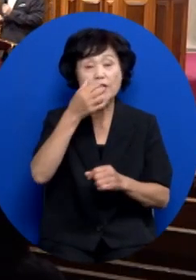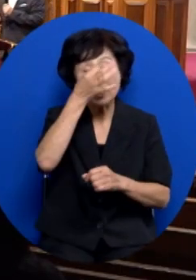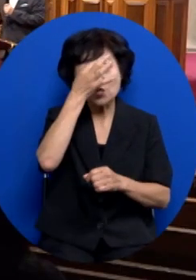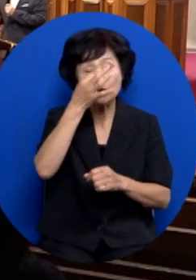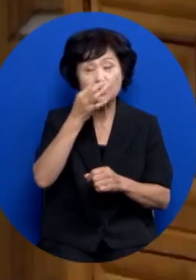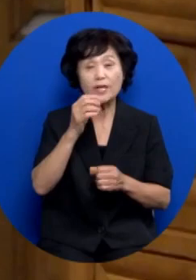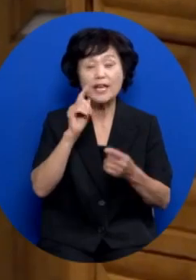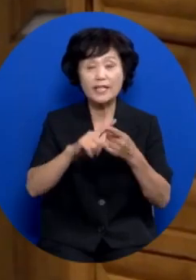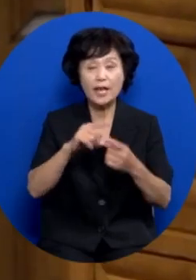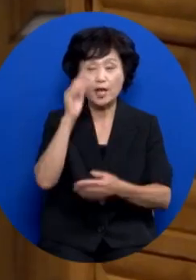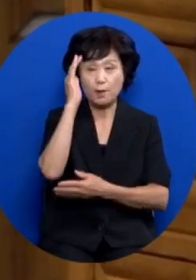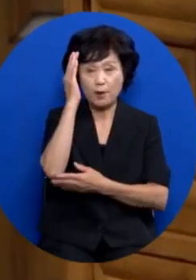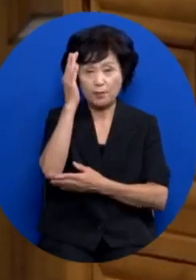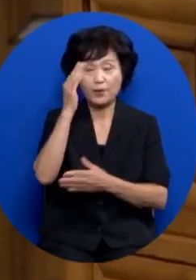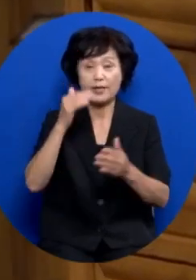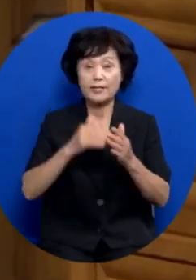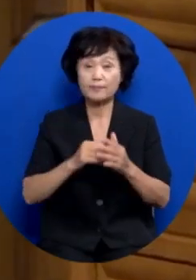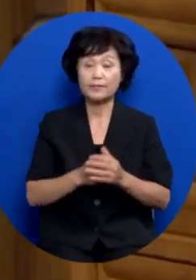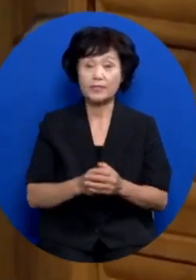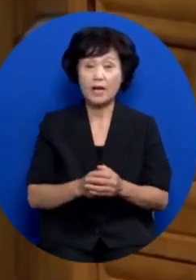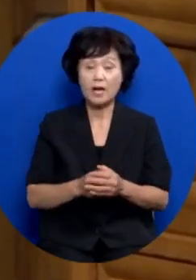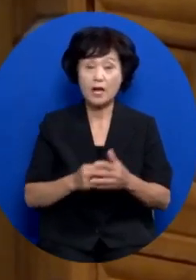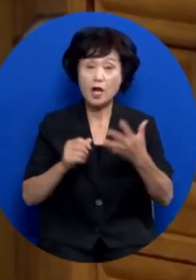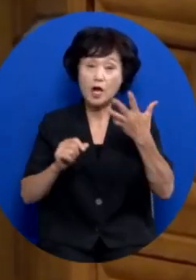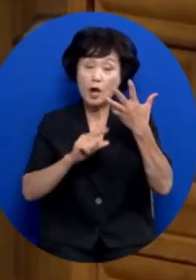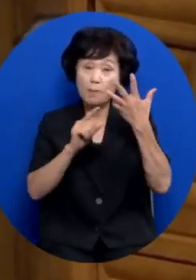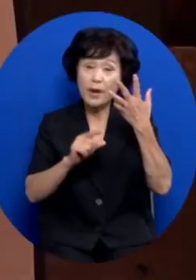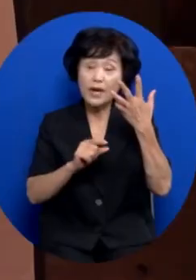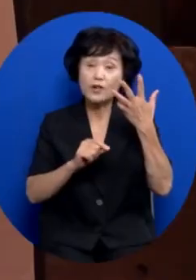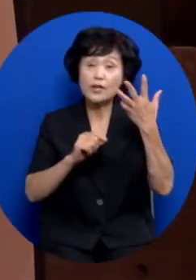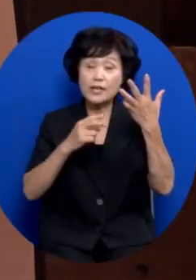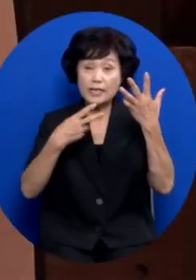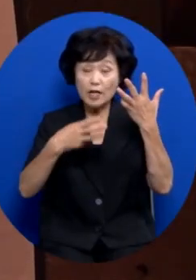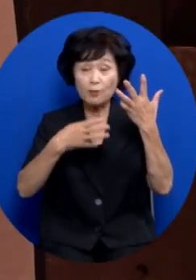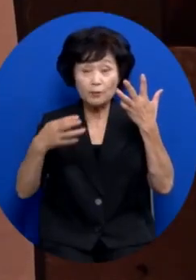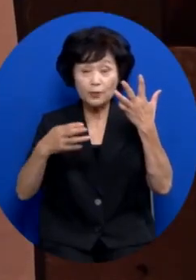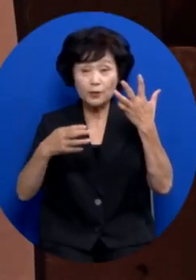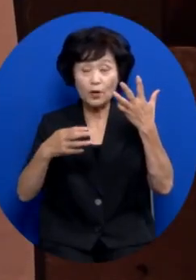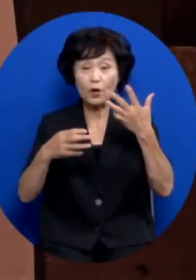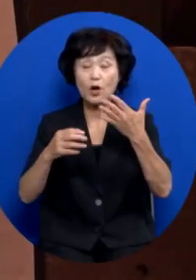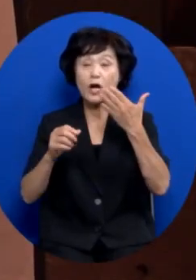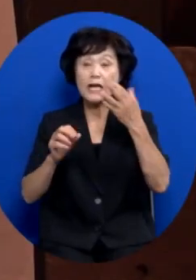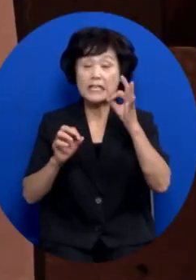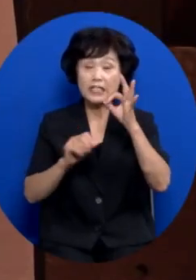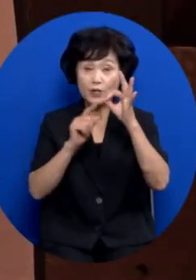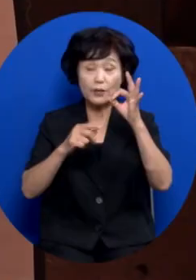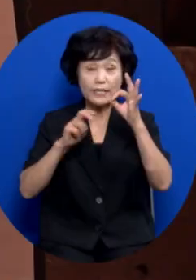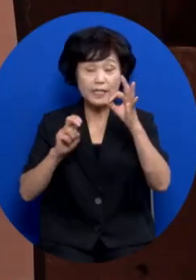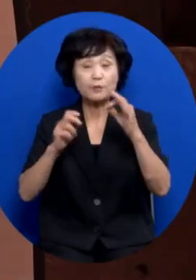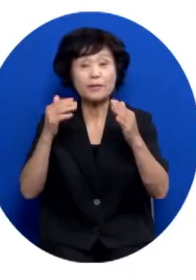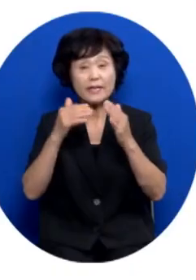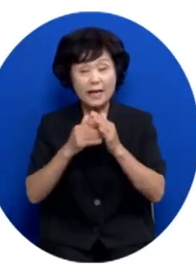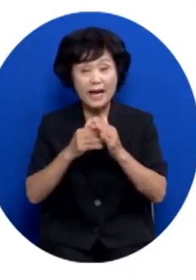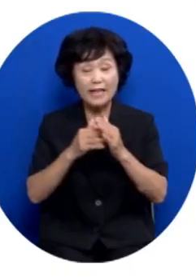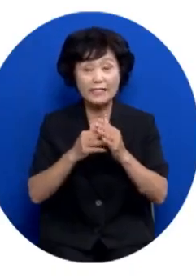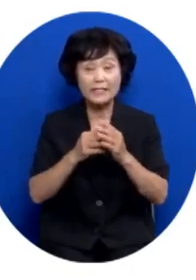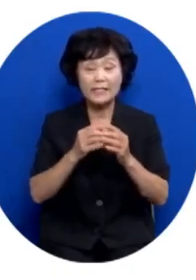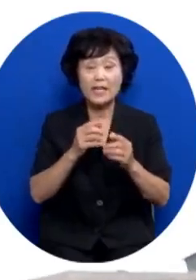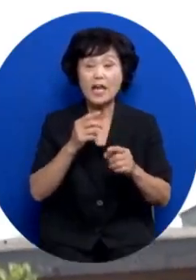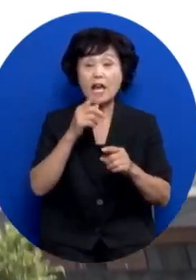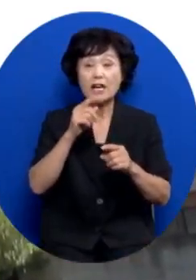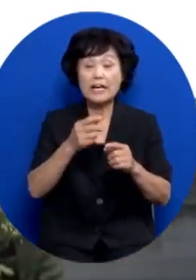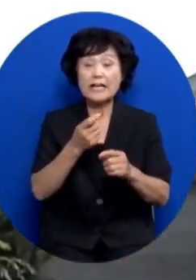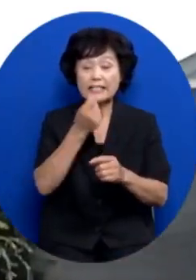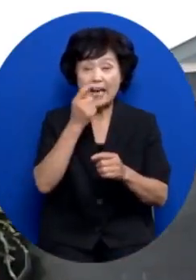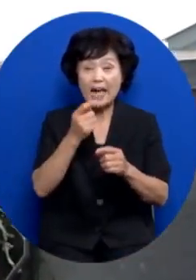발표했습니다 한편 아트 미션은 지난 8월 3일부터 다음 달 20일까지 크리스천 아트 포럼 연계 소품 전시회 작은